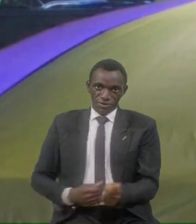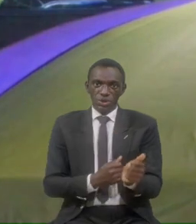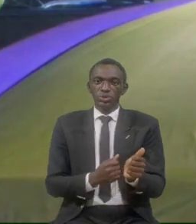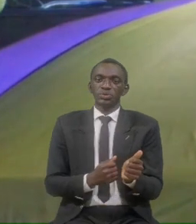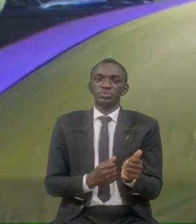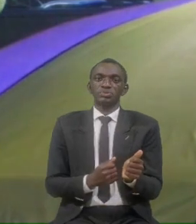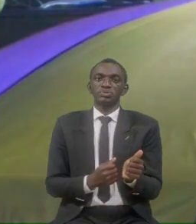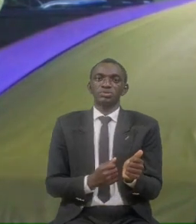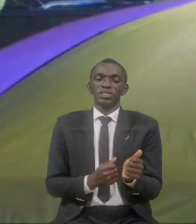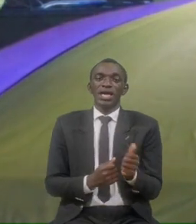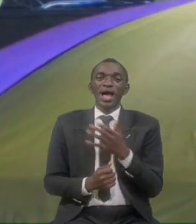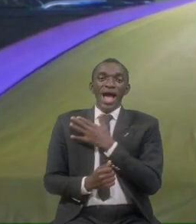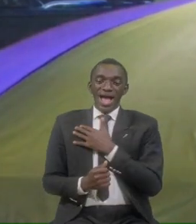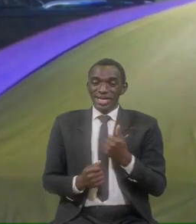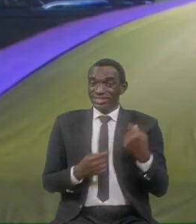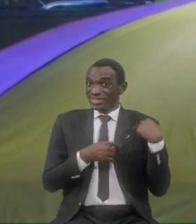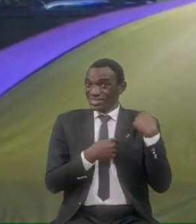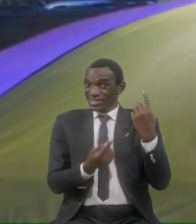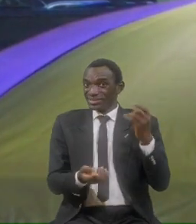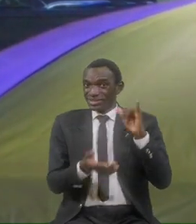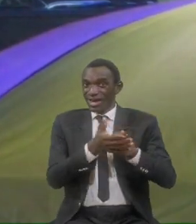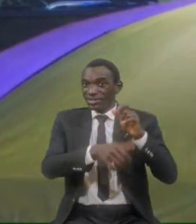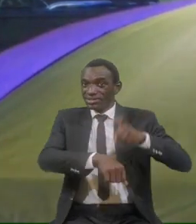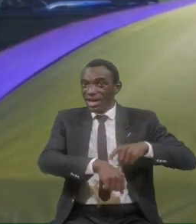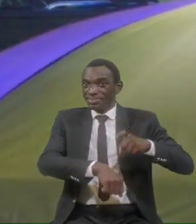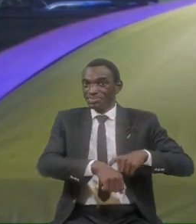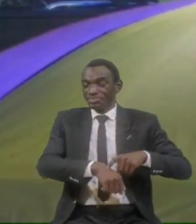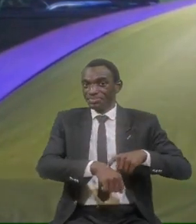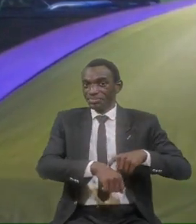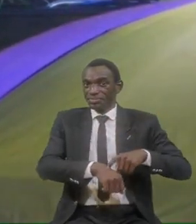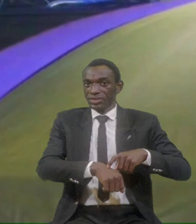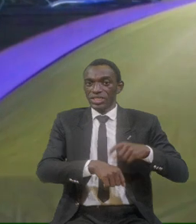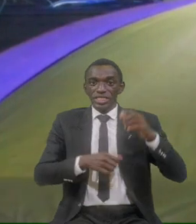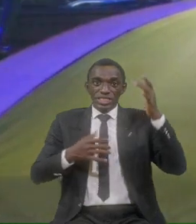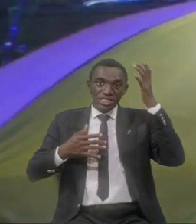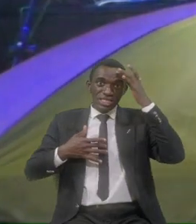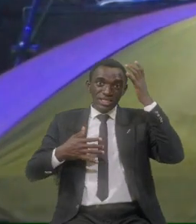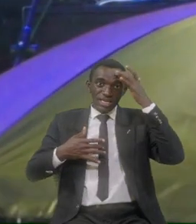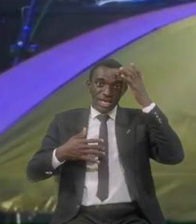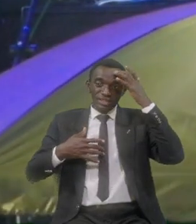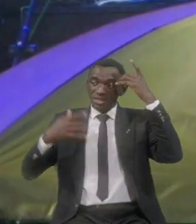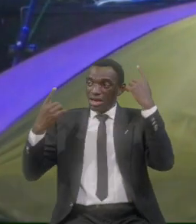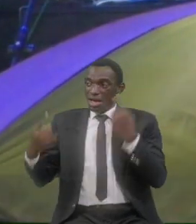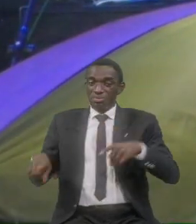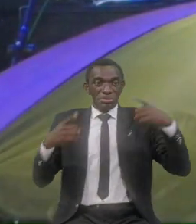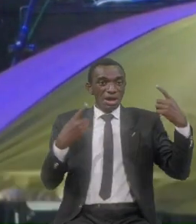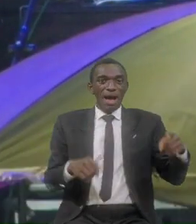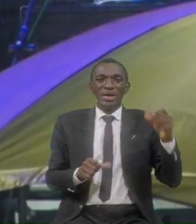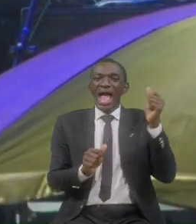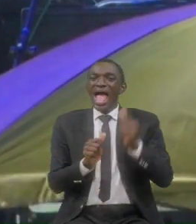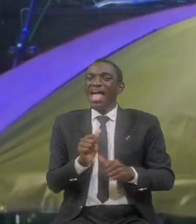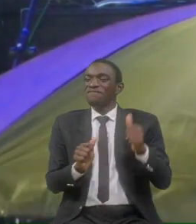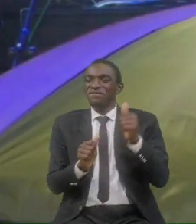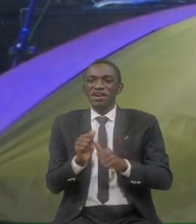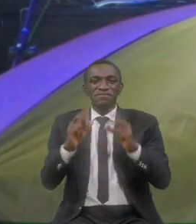And since that time, o gikan atong igayuna, sickness in every village of the world. Naay sakit